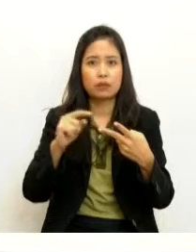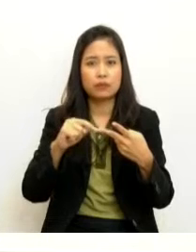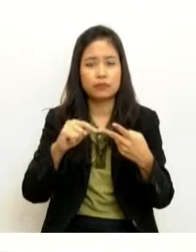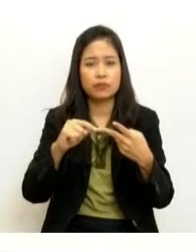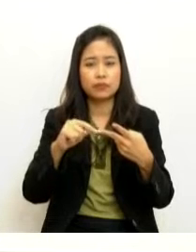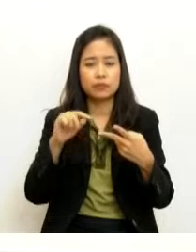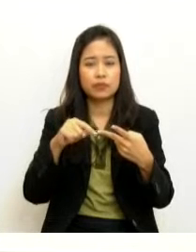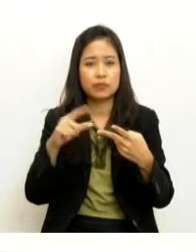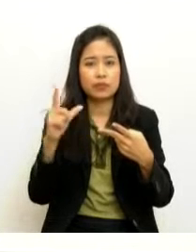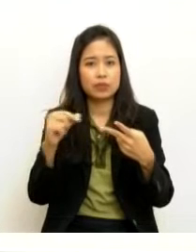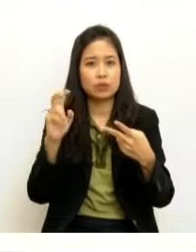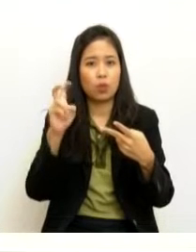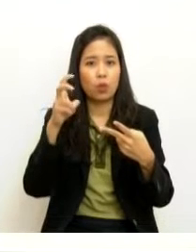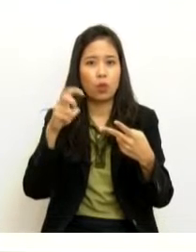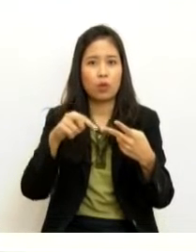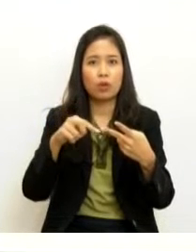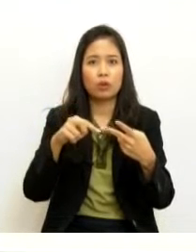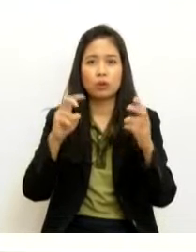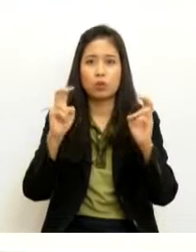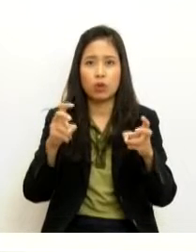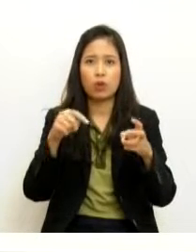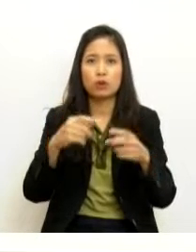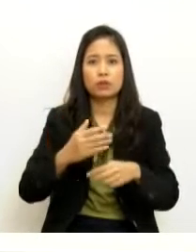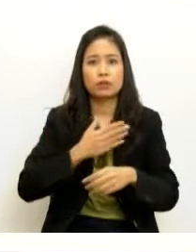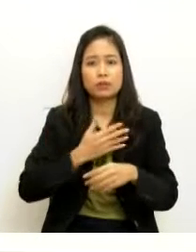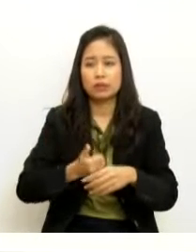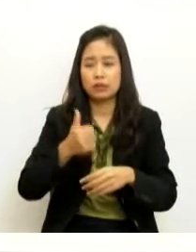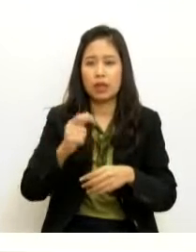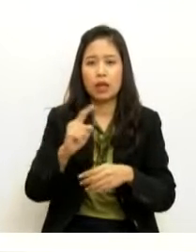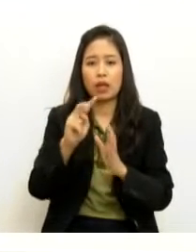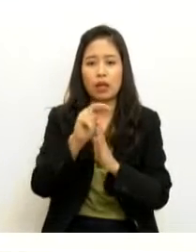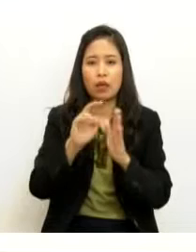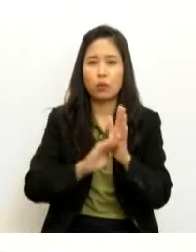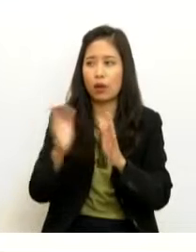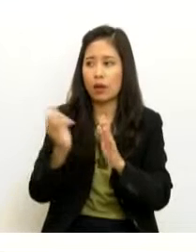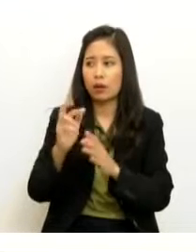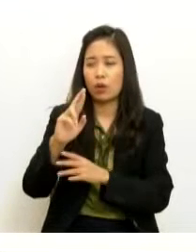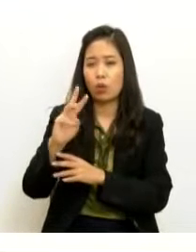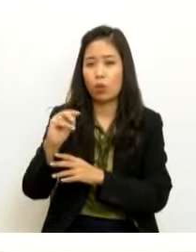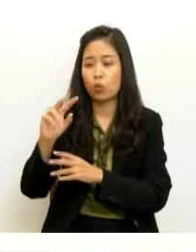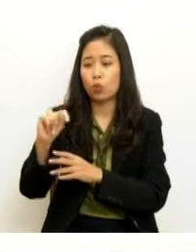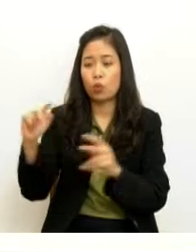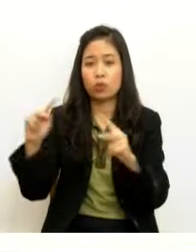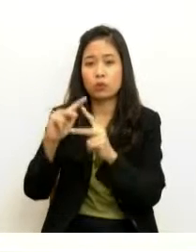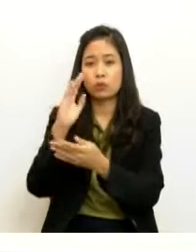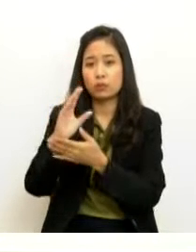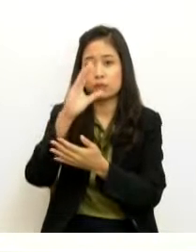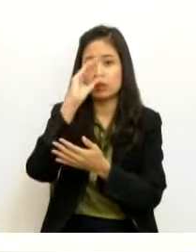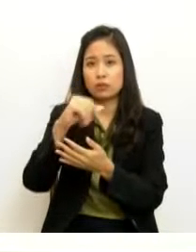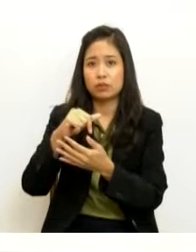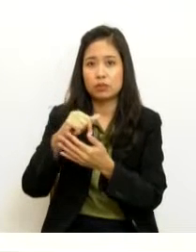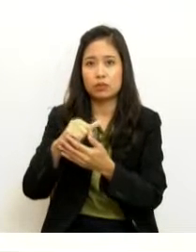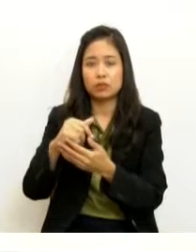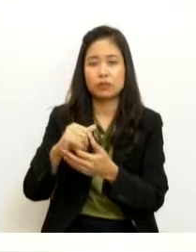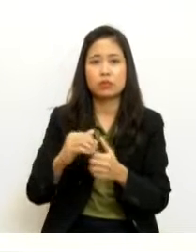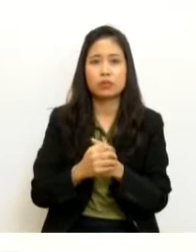นึงซึ่งผมเองได้รับนโยบายจากท่านรัฐมนตรีว่าการกระทรวงศึกษาธิการท่านณัฐพ